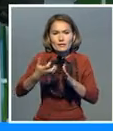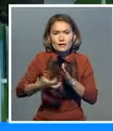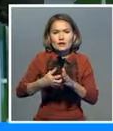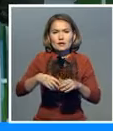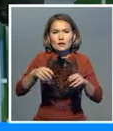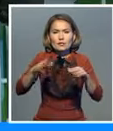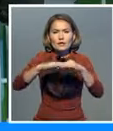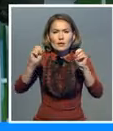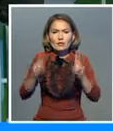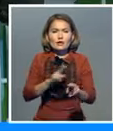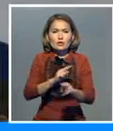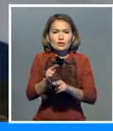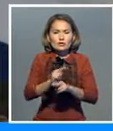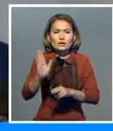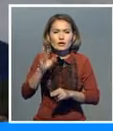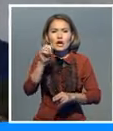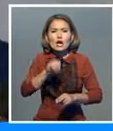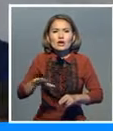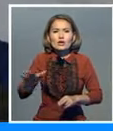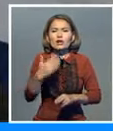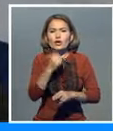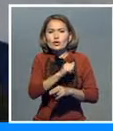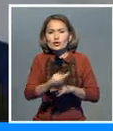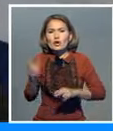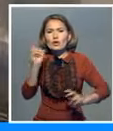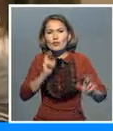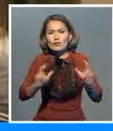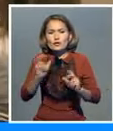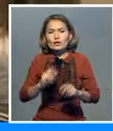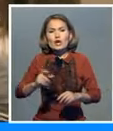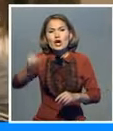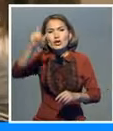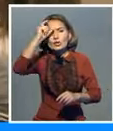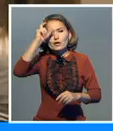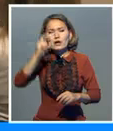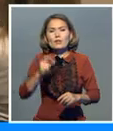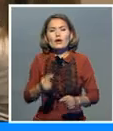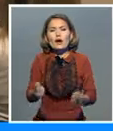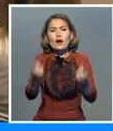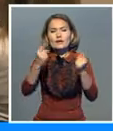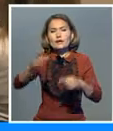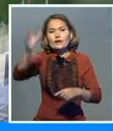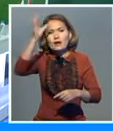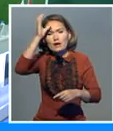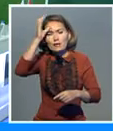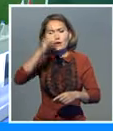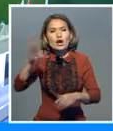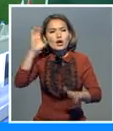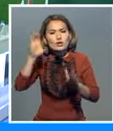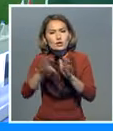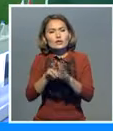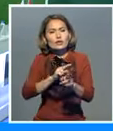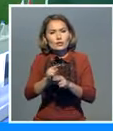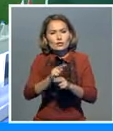Әл-Фараби атындағы Қазақ ұлттық университеті мен Еуразия ұлттық университетінің студенттері Түркияның атақты ғалымдарына дәріс тыңдай алады. Бұл